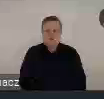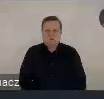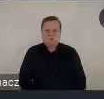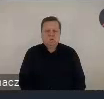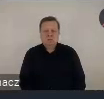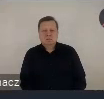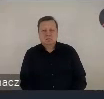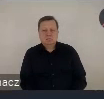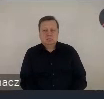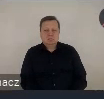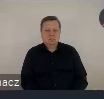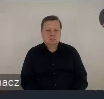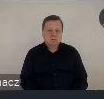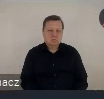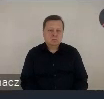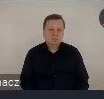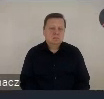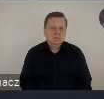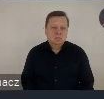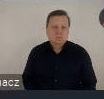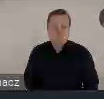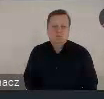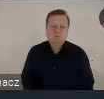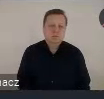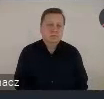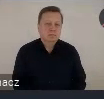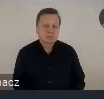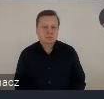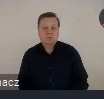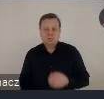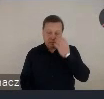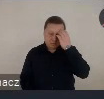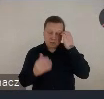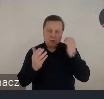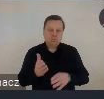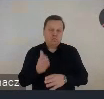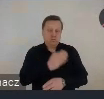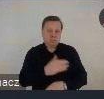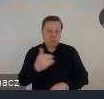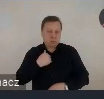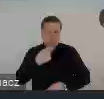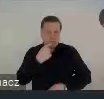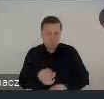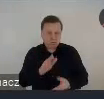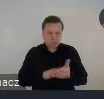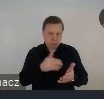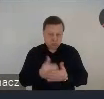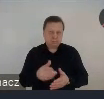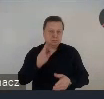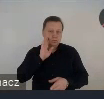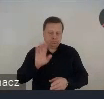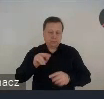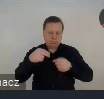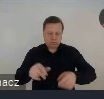No i właśnie tutaj wracamy do tego przykładu, tej sytuacji, o której wcześniej już wspominaliśmy, że